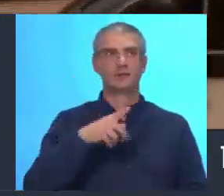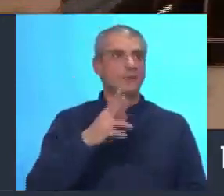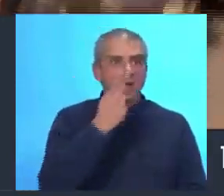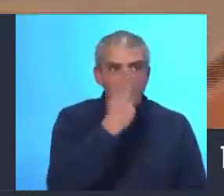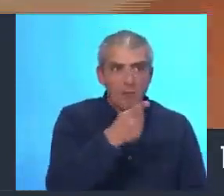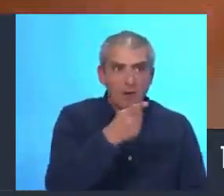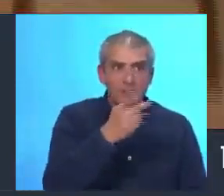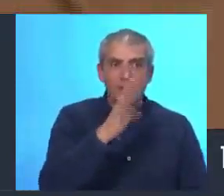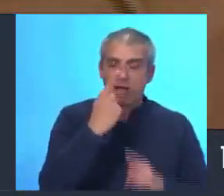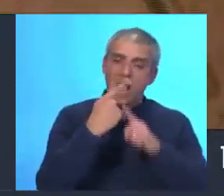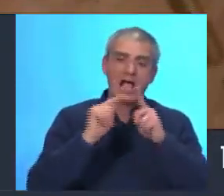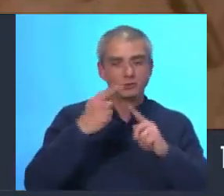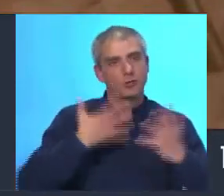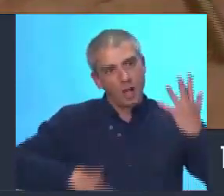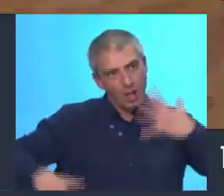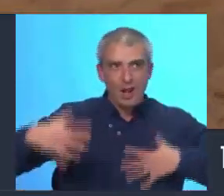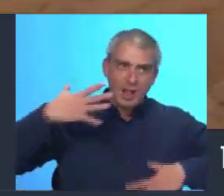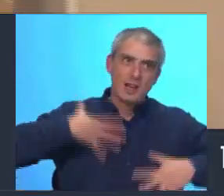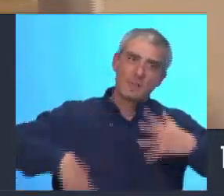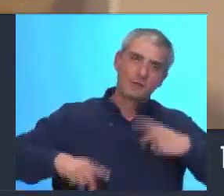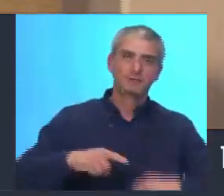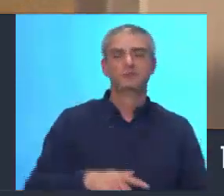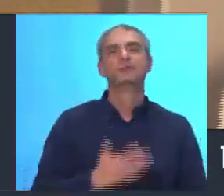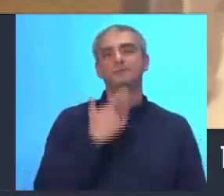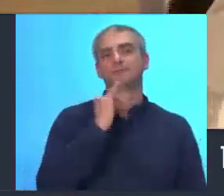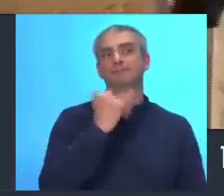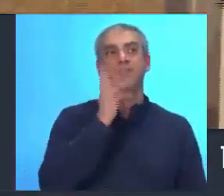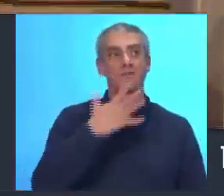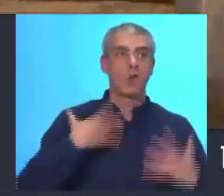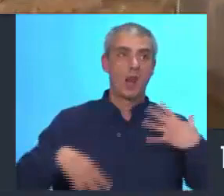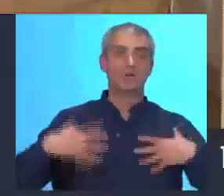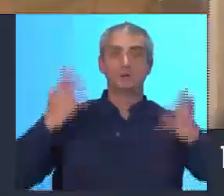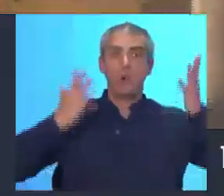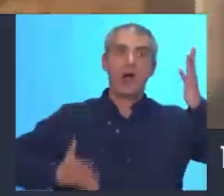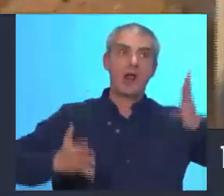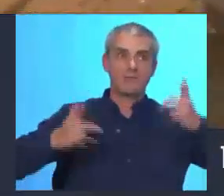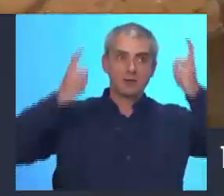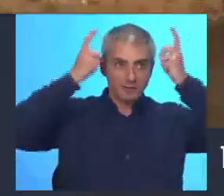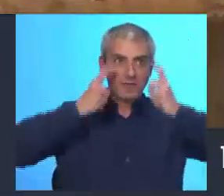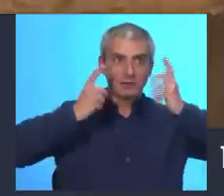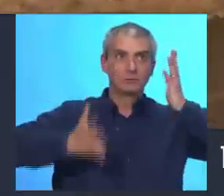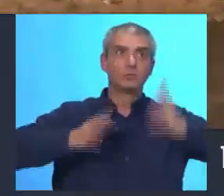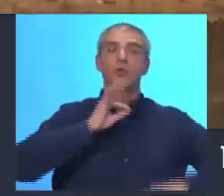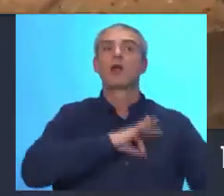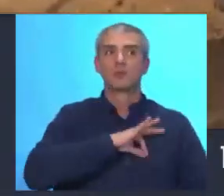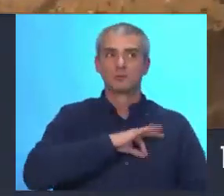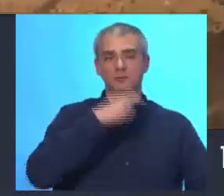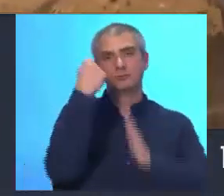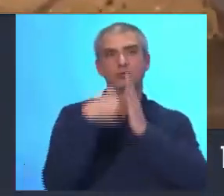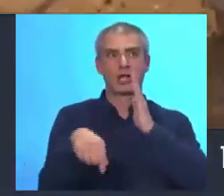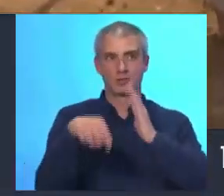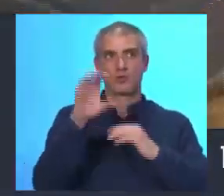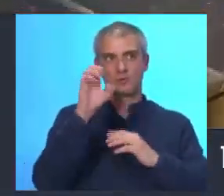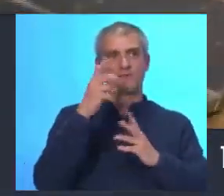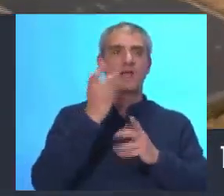לוקח בערך חצי שעה להתלבש. נכון. הם אפילו לבשו חליפות חלל וקסדות של קוסמונאוטים רוסים שנרכשו באי-ביי